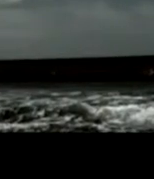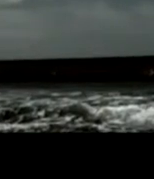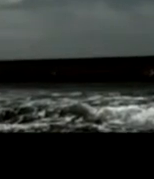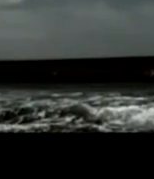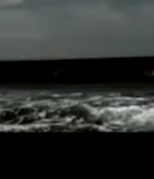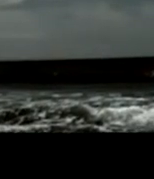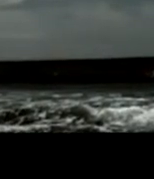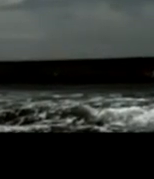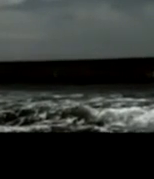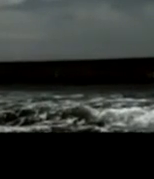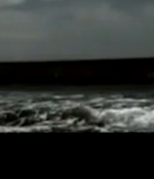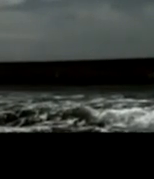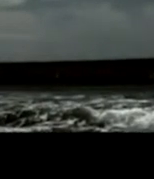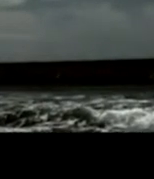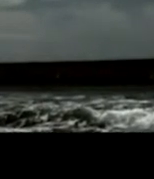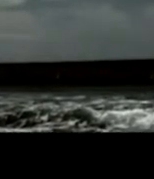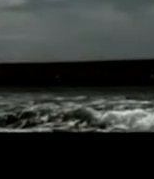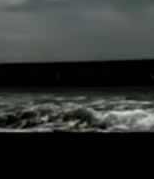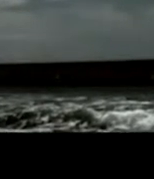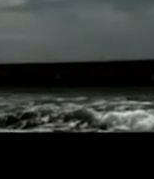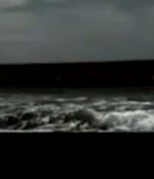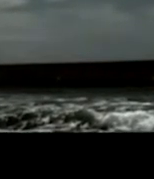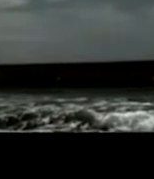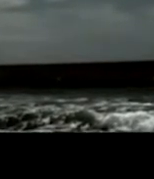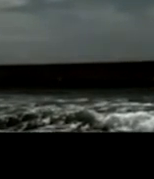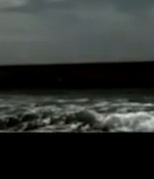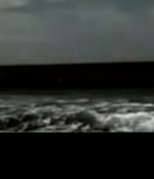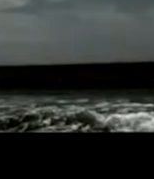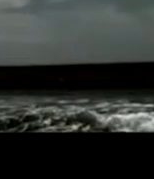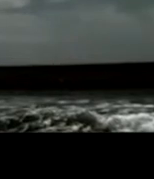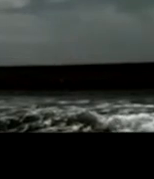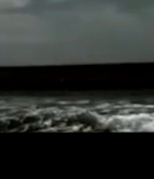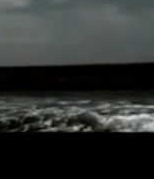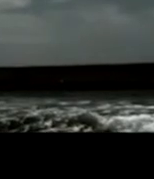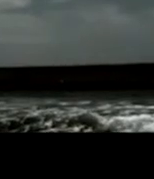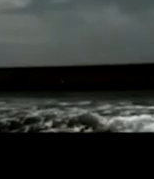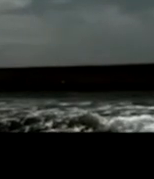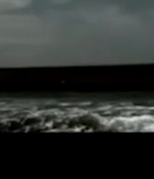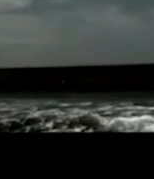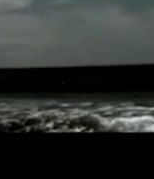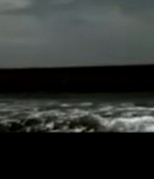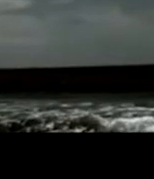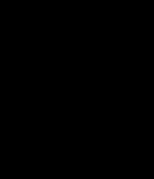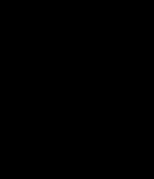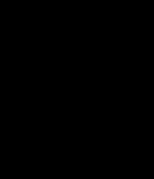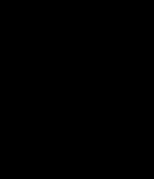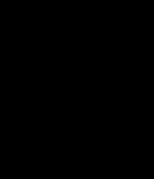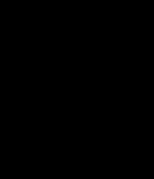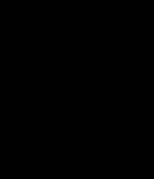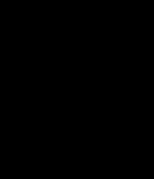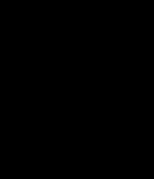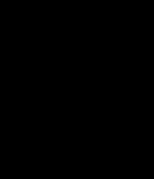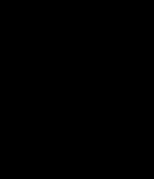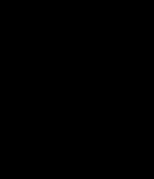მნიშვნელობა ამ ხალხთან კონსტატაციას და ჩართულობას, რომ ჩვენ გამოვკვეთეთ, რომ აი ეს საჭიროებაც, ვიდეო ზარის საჭიროება უფრო მეტად იყო კიდე ვიდრე უფრო